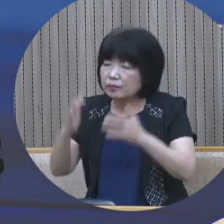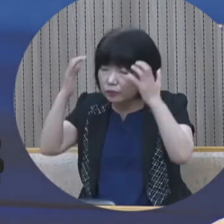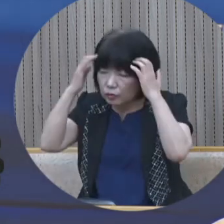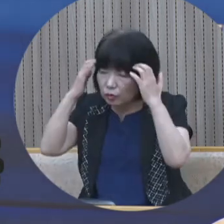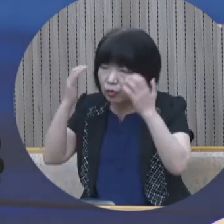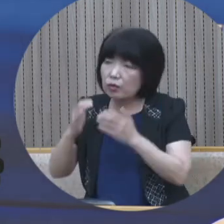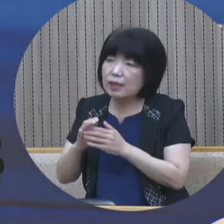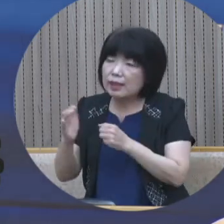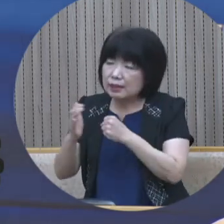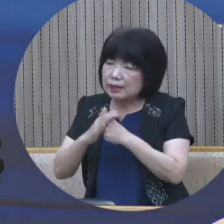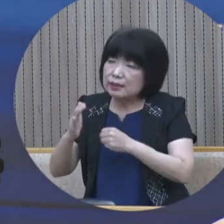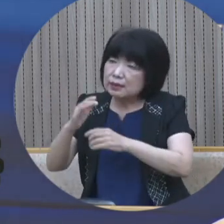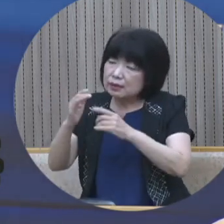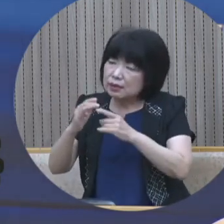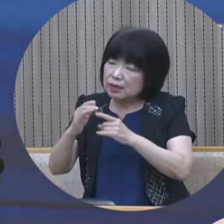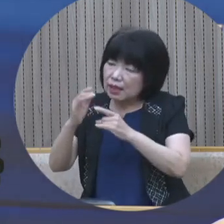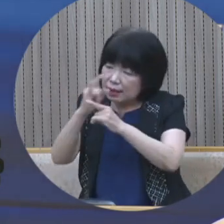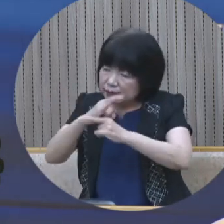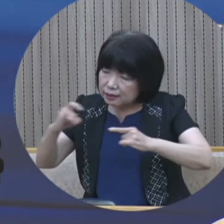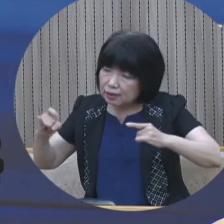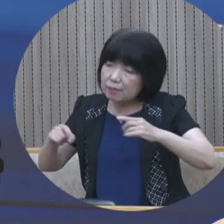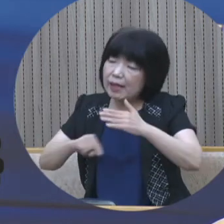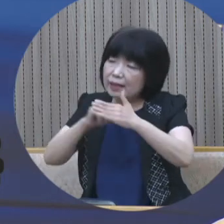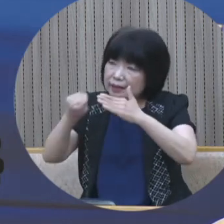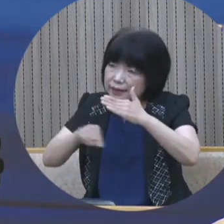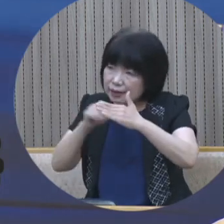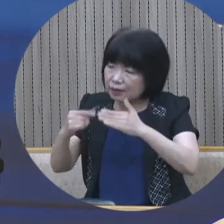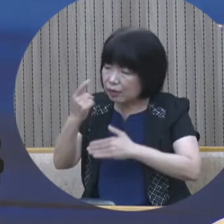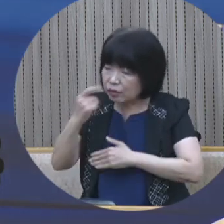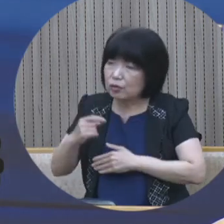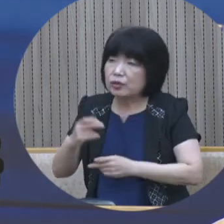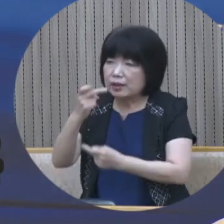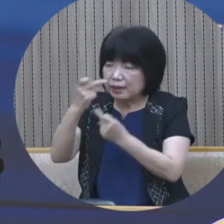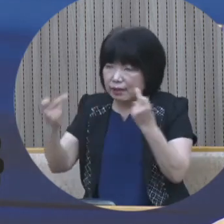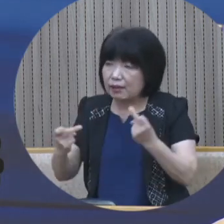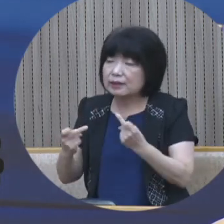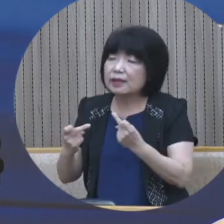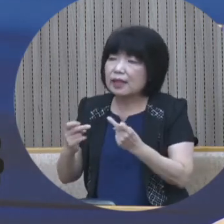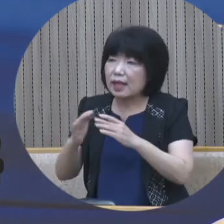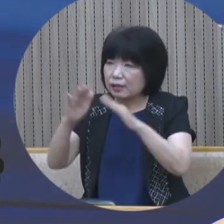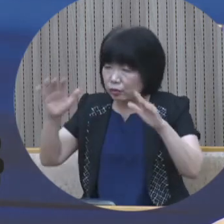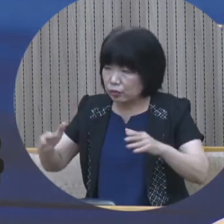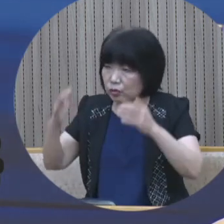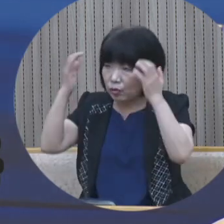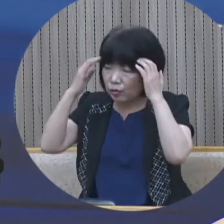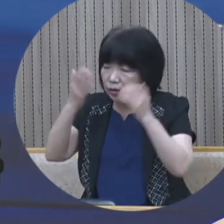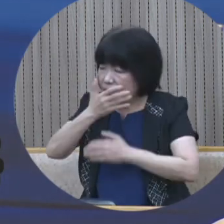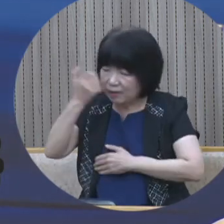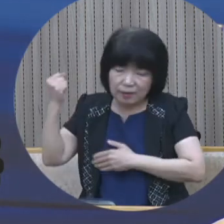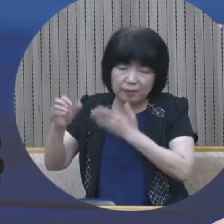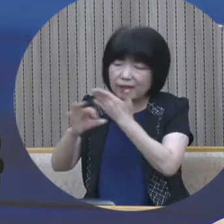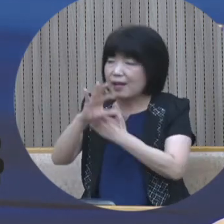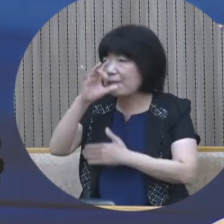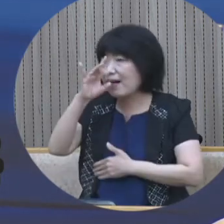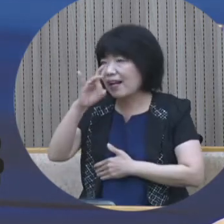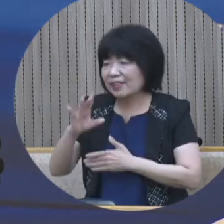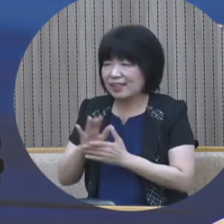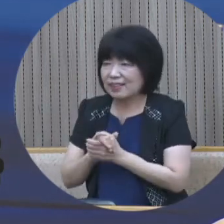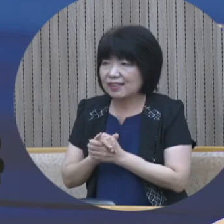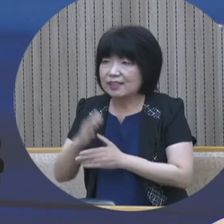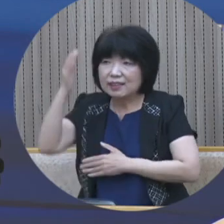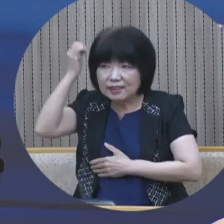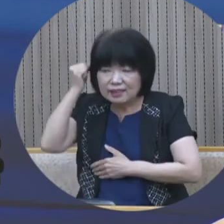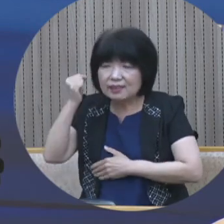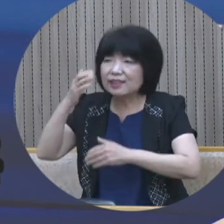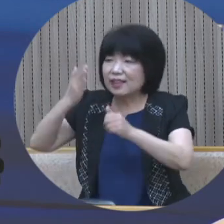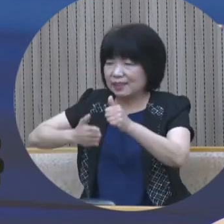이긴 사마리아 성의 교훈을 따라서 형제와 이웃의 고통을 외면하면 안 됩니다.